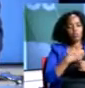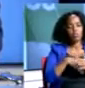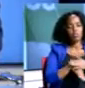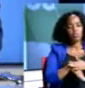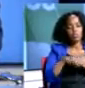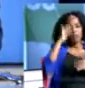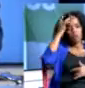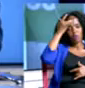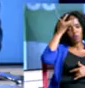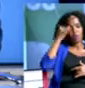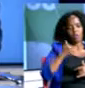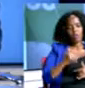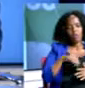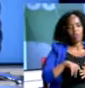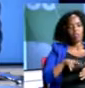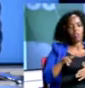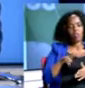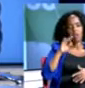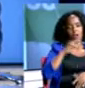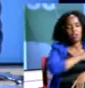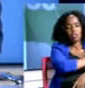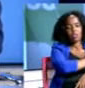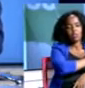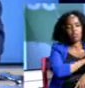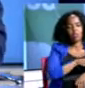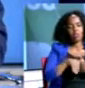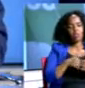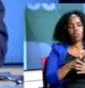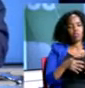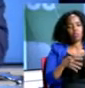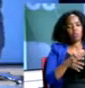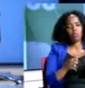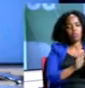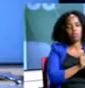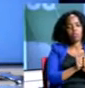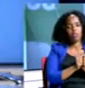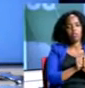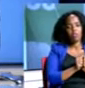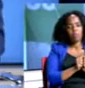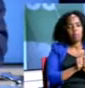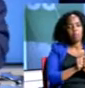gaafa dhukkuboonni akkanaa kun ka'anii haakimoonni walii gurmaa'aniitiin bifa